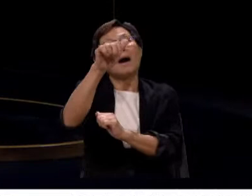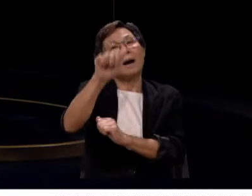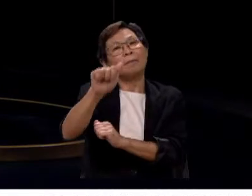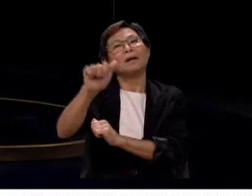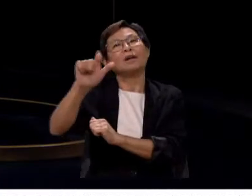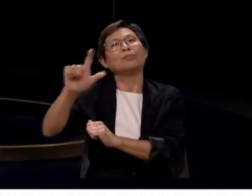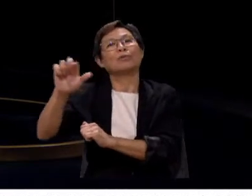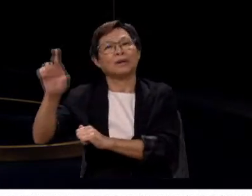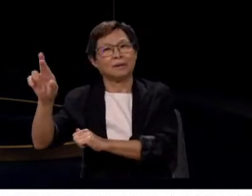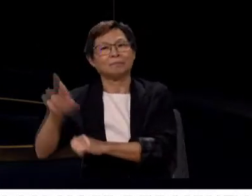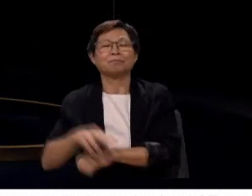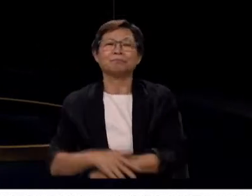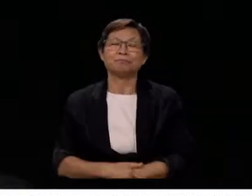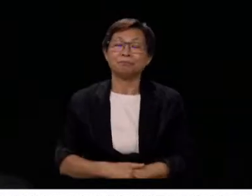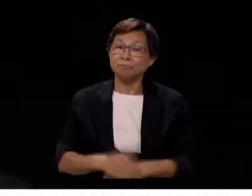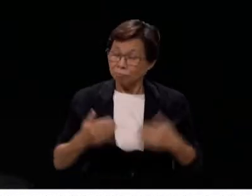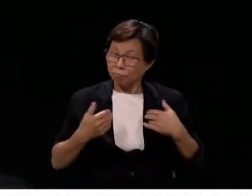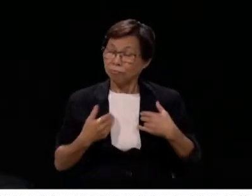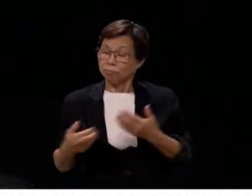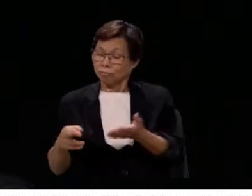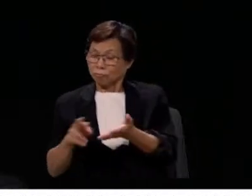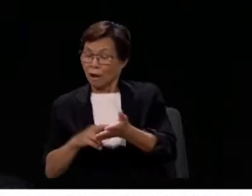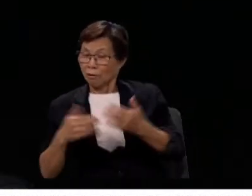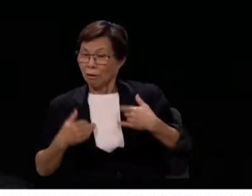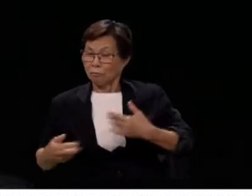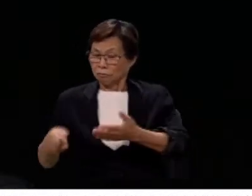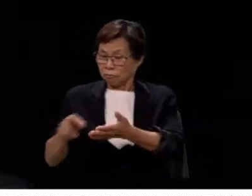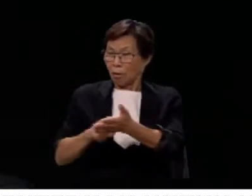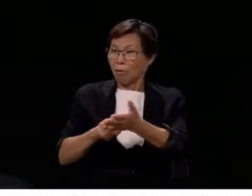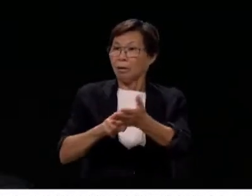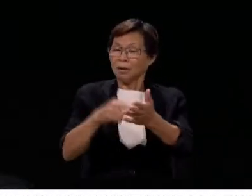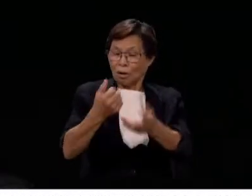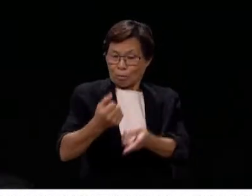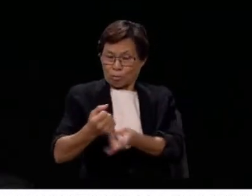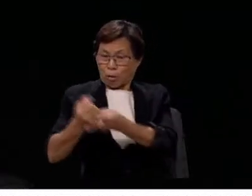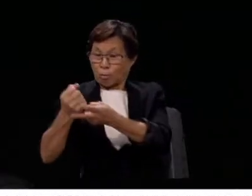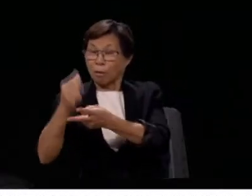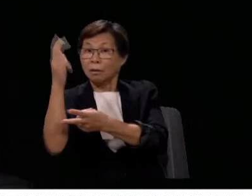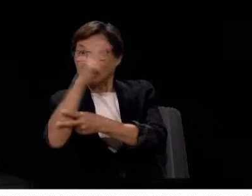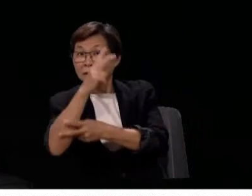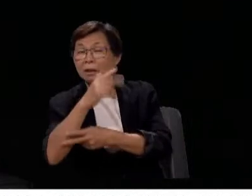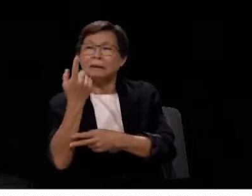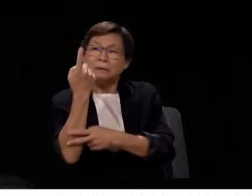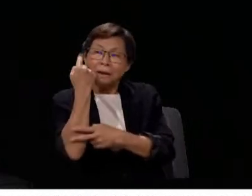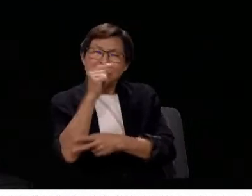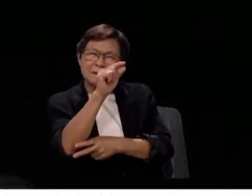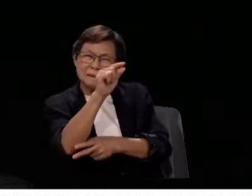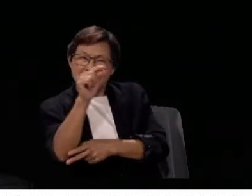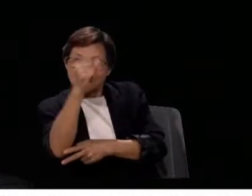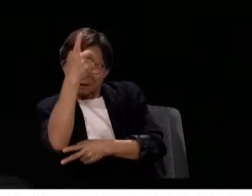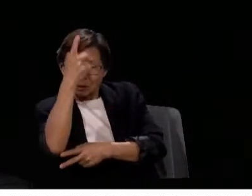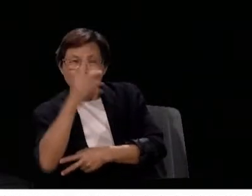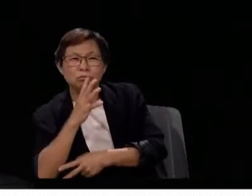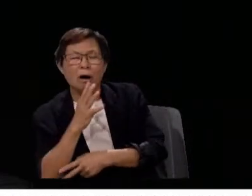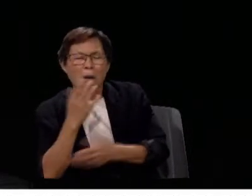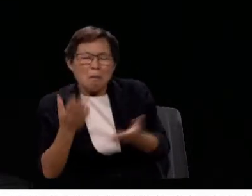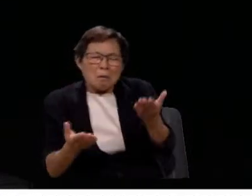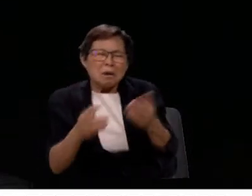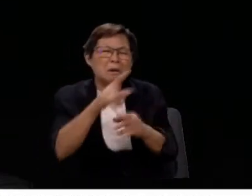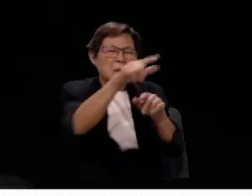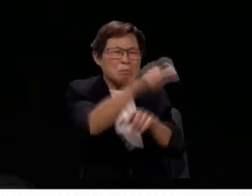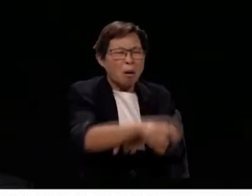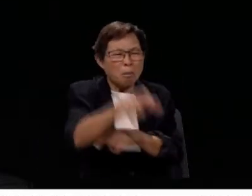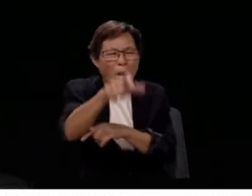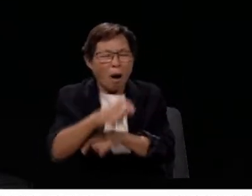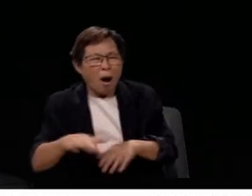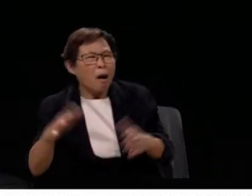Raya ini ada kenyataan menyebutkan bahwa ini mah memberikan penjimatan kepada kerajaan tadi ada sedikit atau sih menyatakan tapi rakyat mungkin tentunya